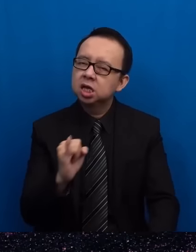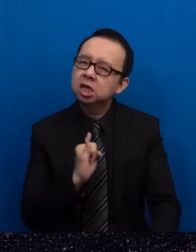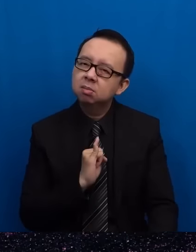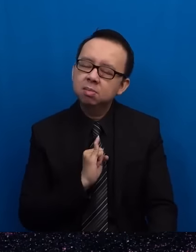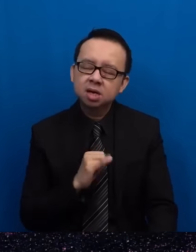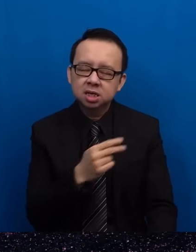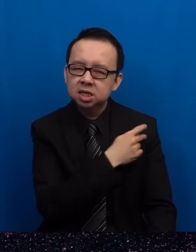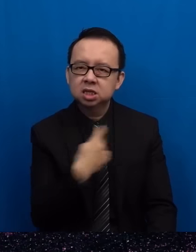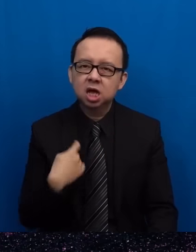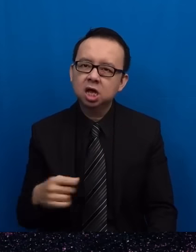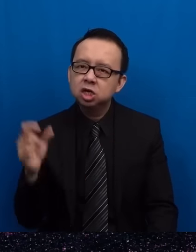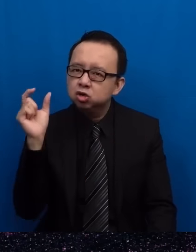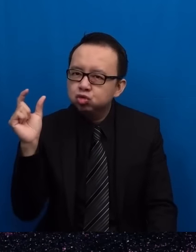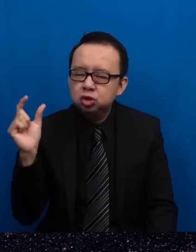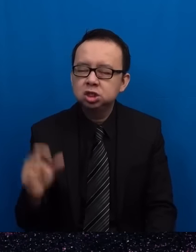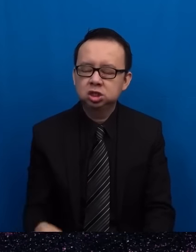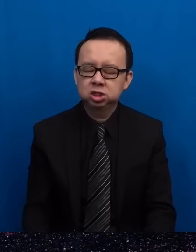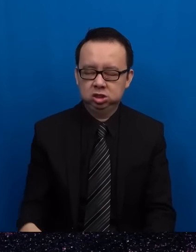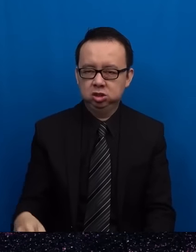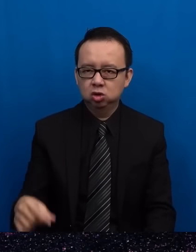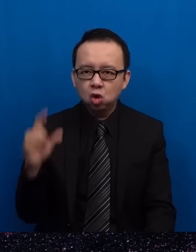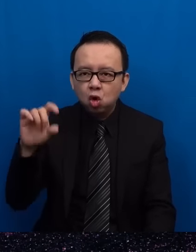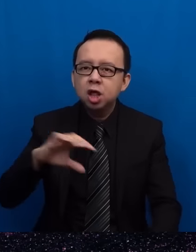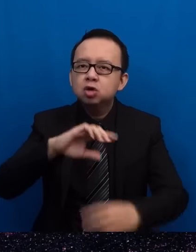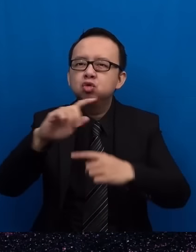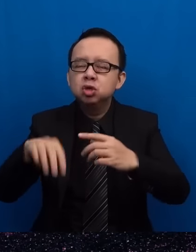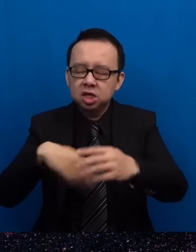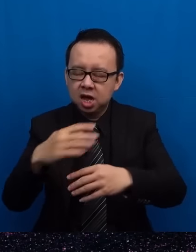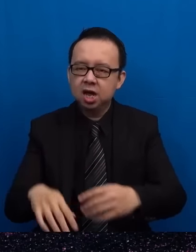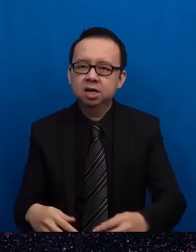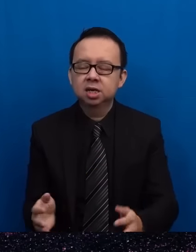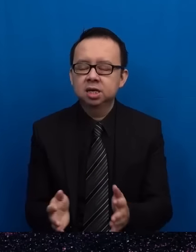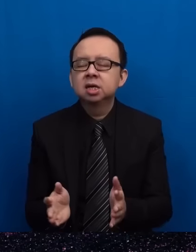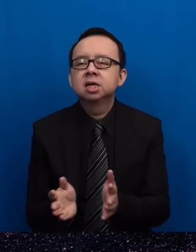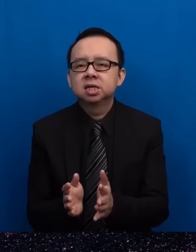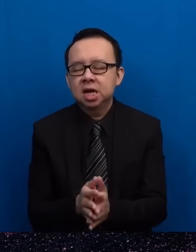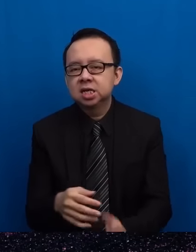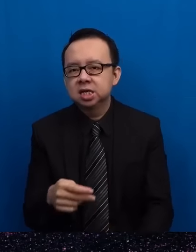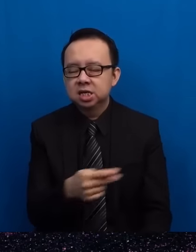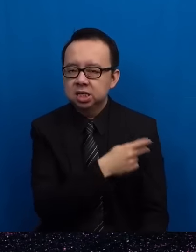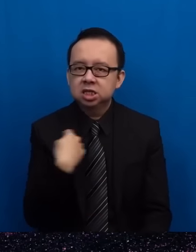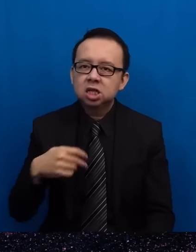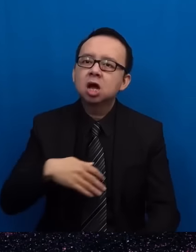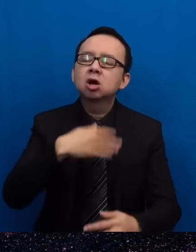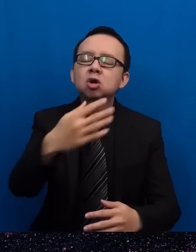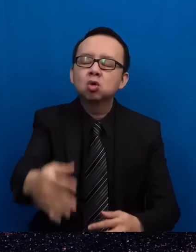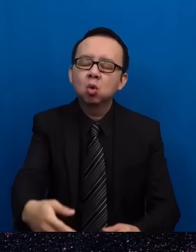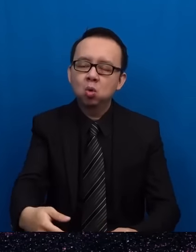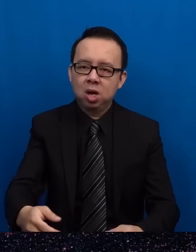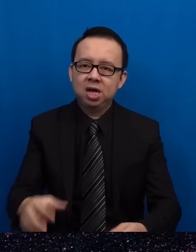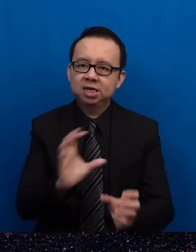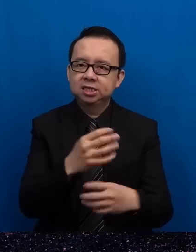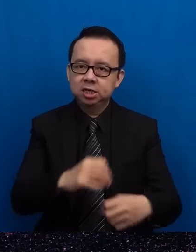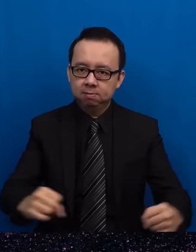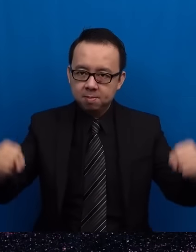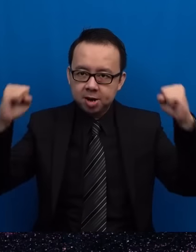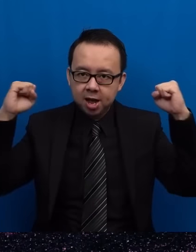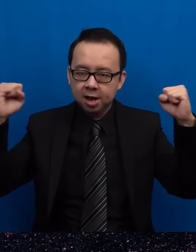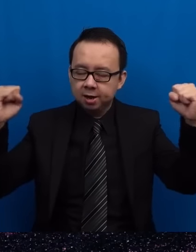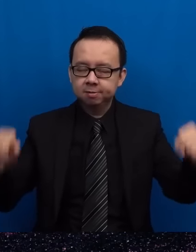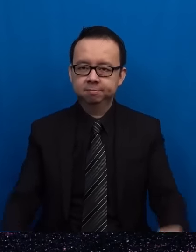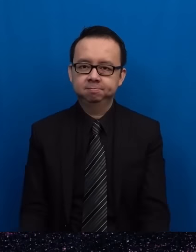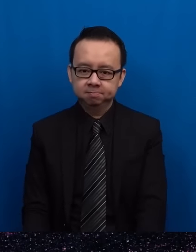diuji oleh dunia. Dan kita keluar sebagai lebih dari pemenang. Ini waktunya iman kita terbukti murni